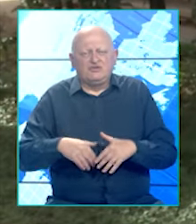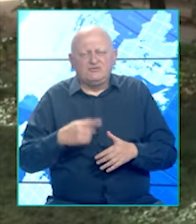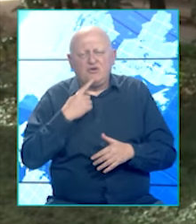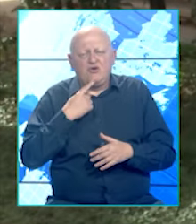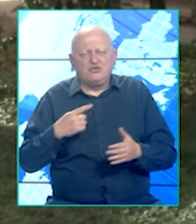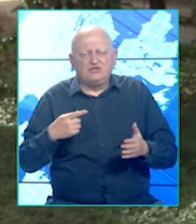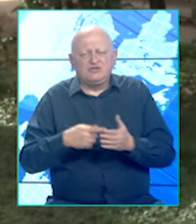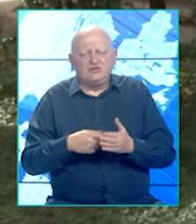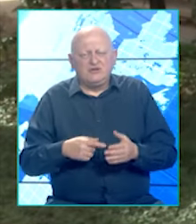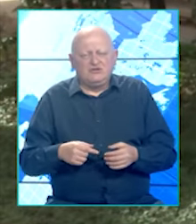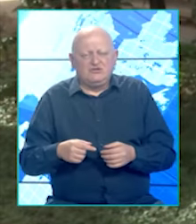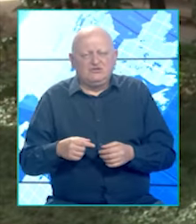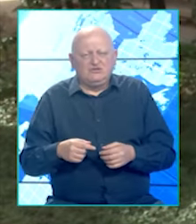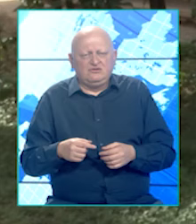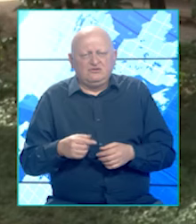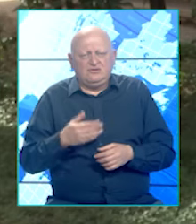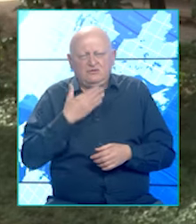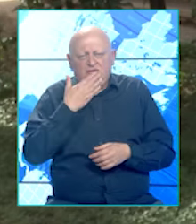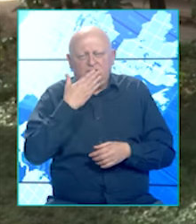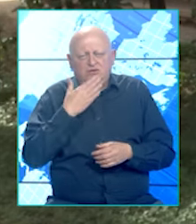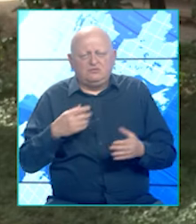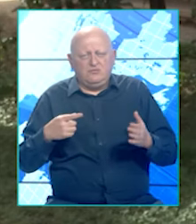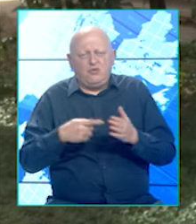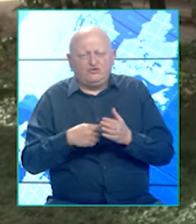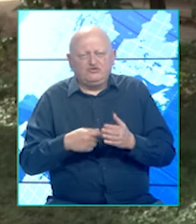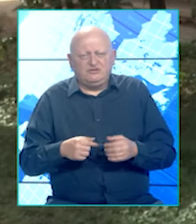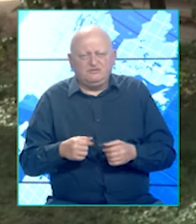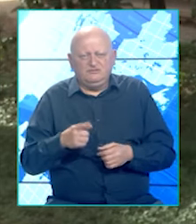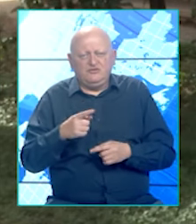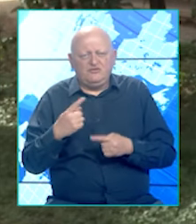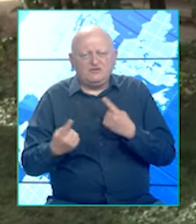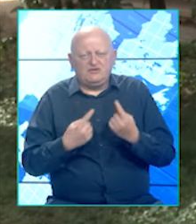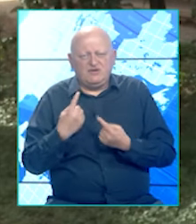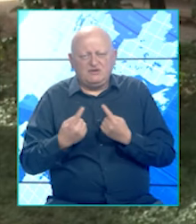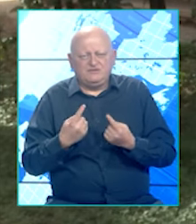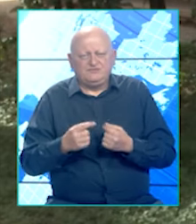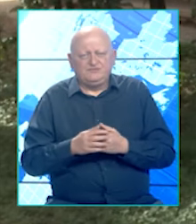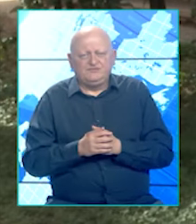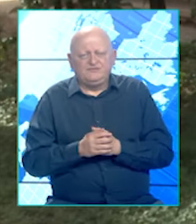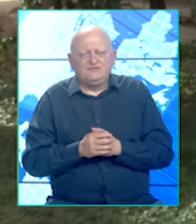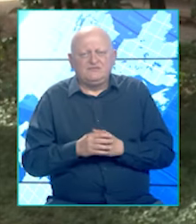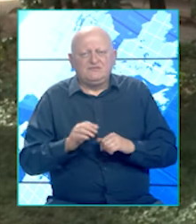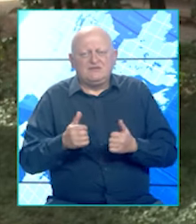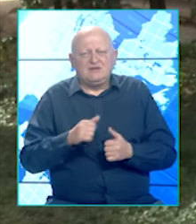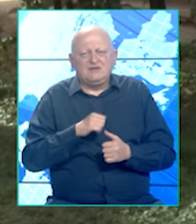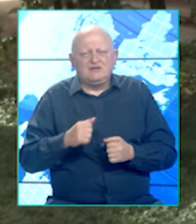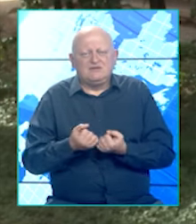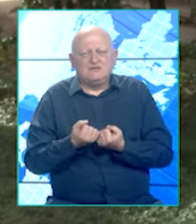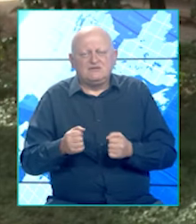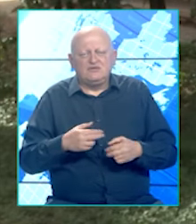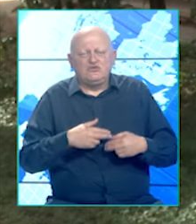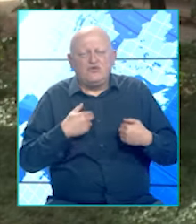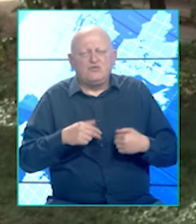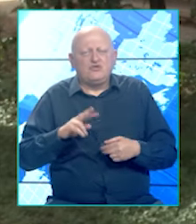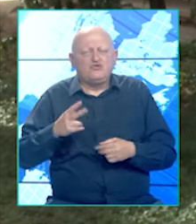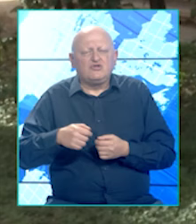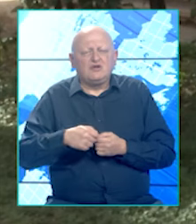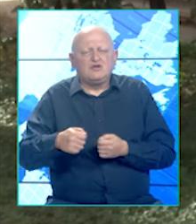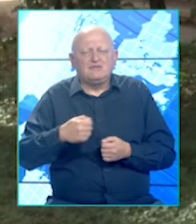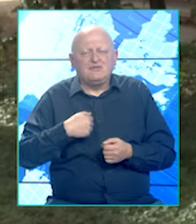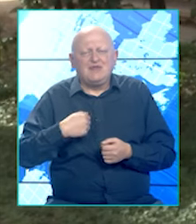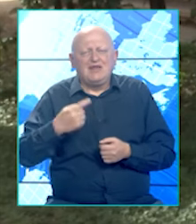su direktno ili indirektno pogođeni, da kažem, ovom situacijom. Da li je to samo oslobađanje doprinosa ili neke druge mjere?